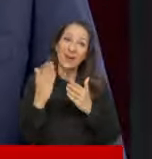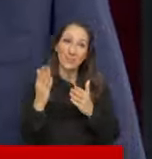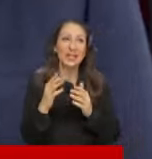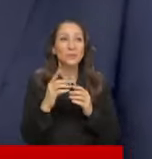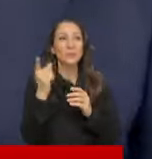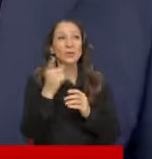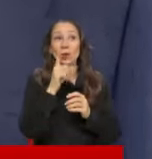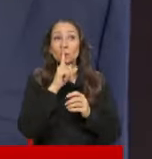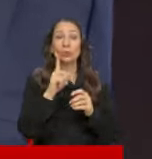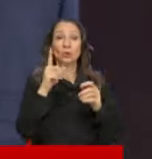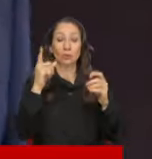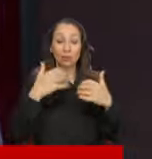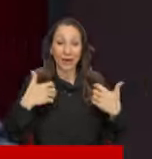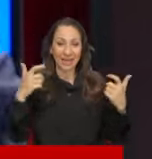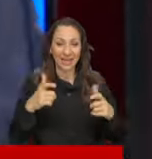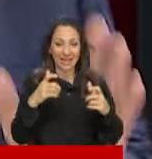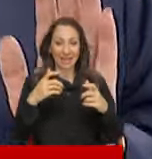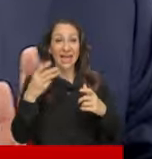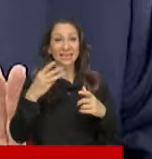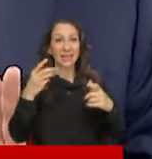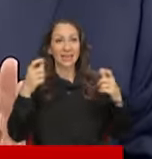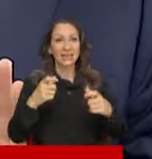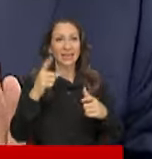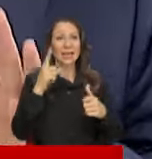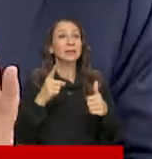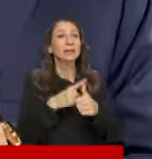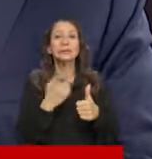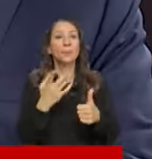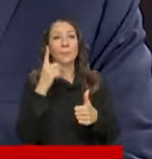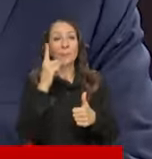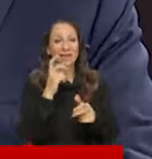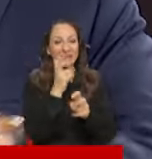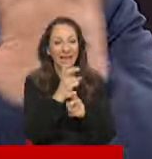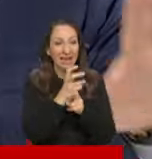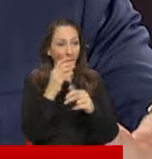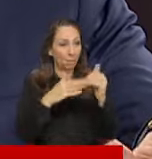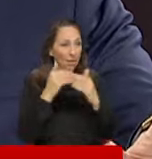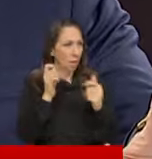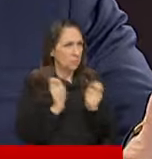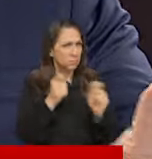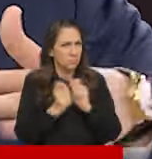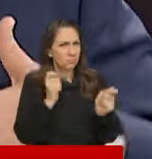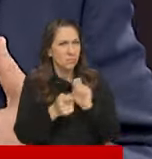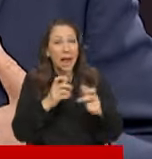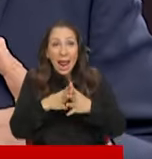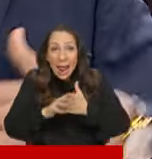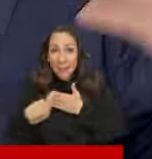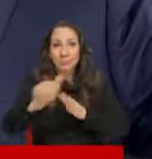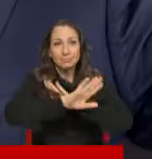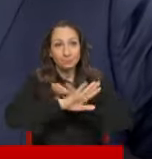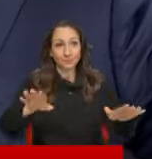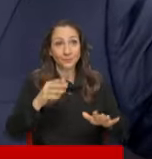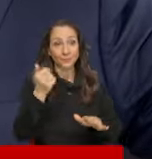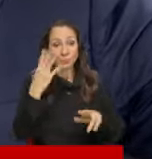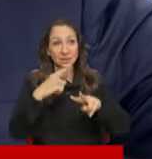% 10000 güvenlik kentler Şimdi şöyle Esenlerde birincil önceliğim bir tane riskli Yapı kalmayınca kadar dönüşüme devam etmek ikincisi Az önce